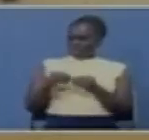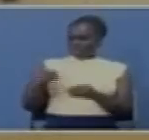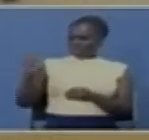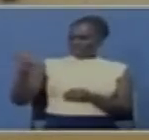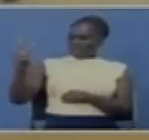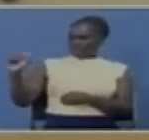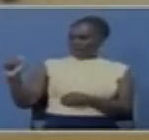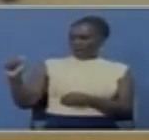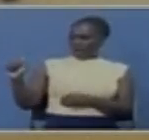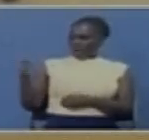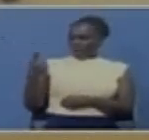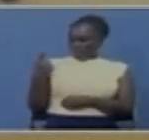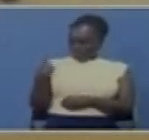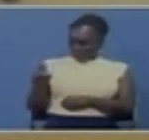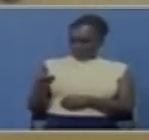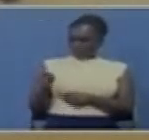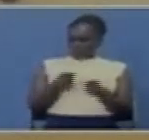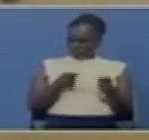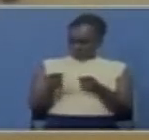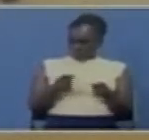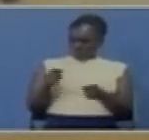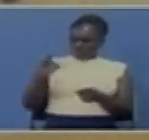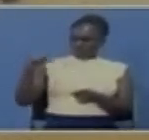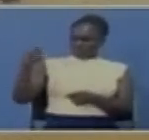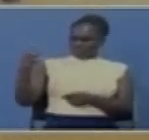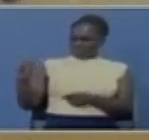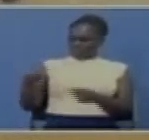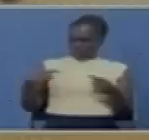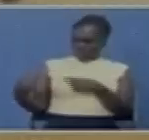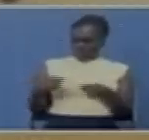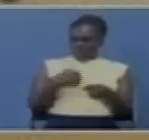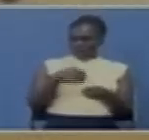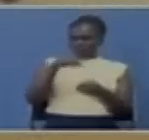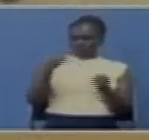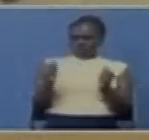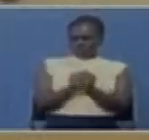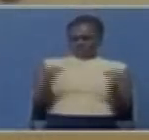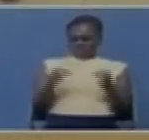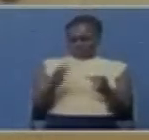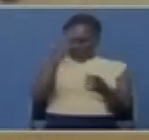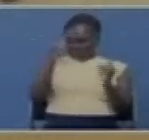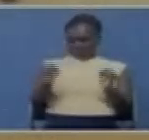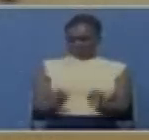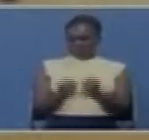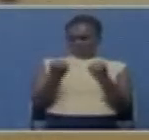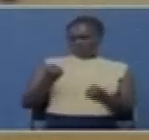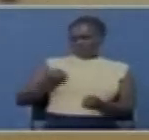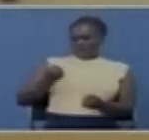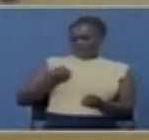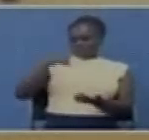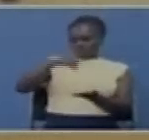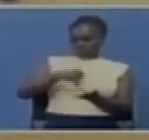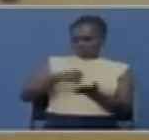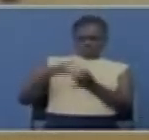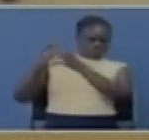Eva Marina ambaye amekwaruzana na jamii yake mara kwa mara kutokana na juhudi zake za kuokoa wasichana ambao wanahusika na tamaduni hiyo